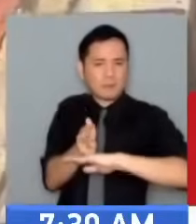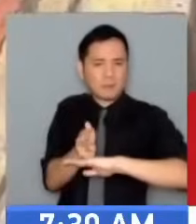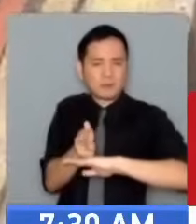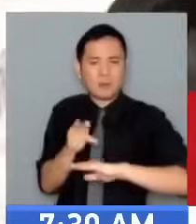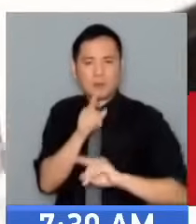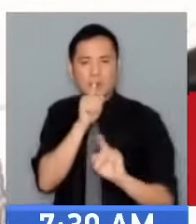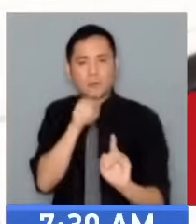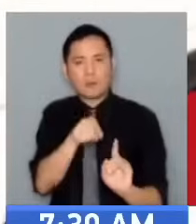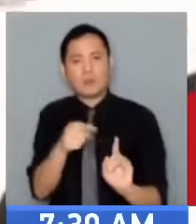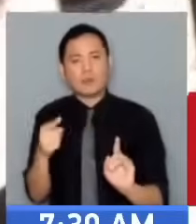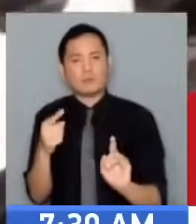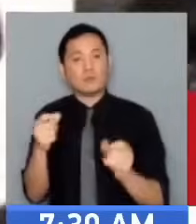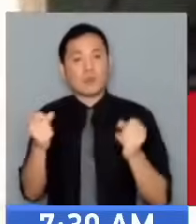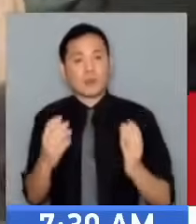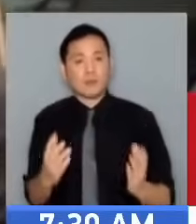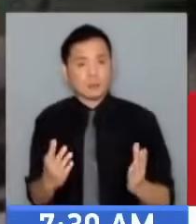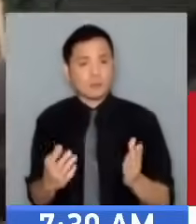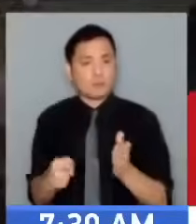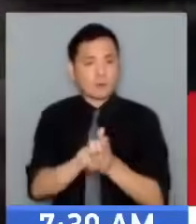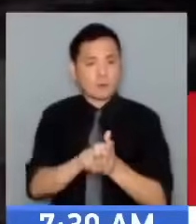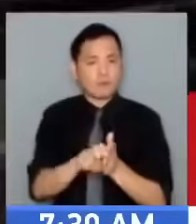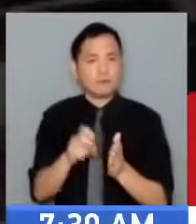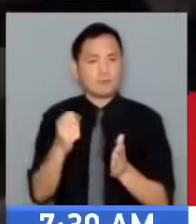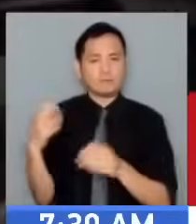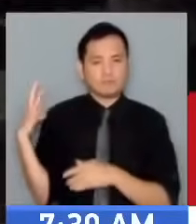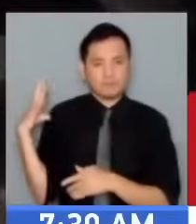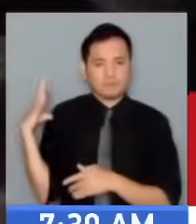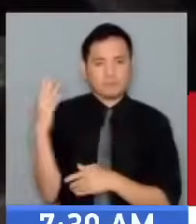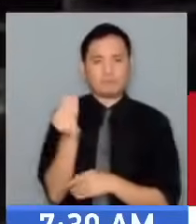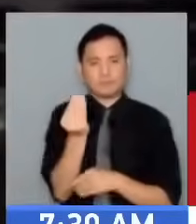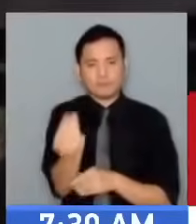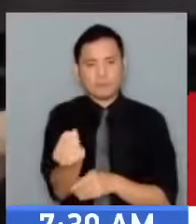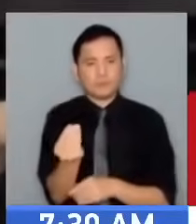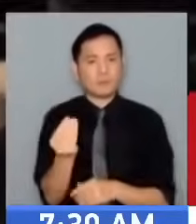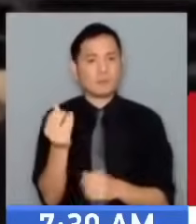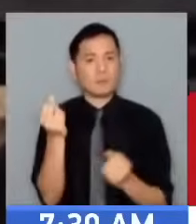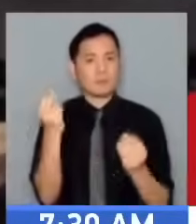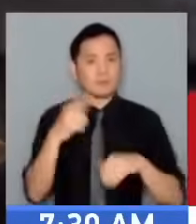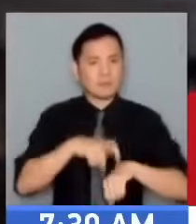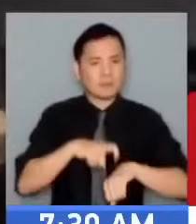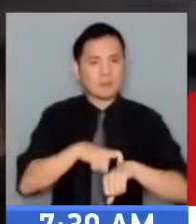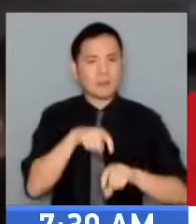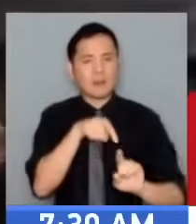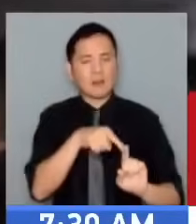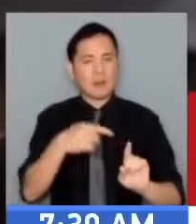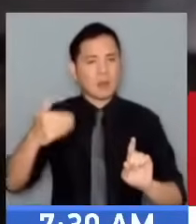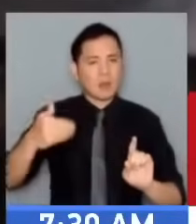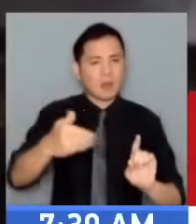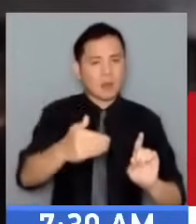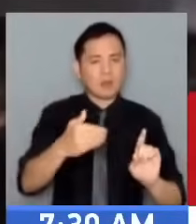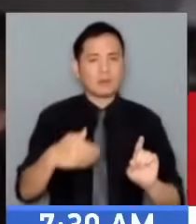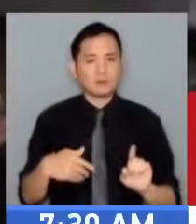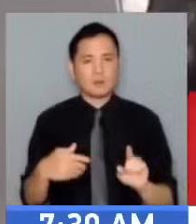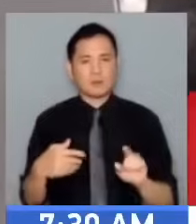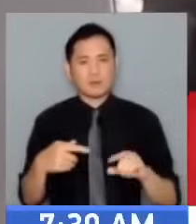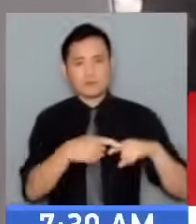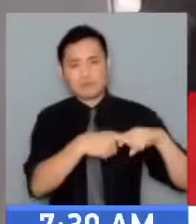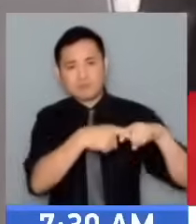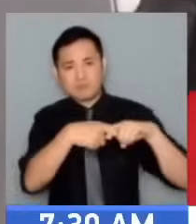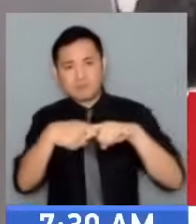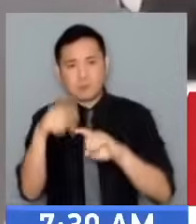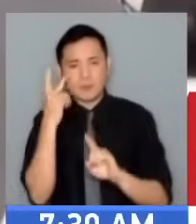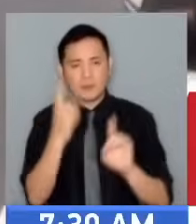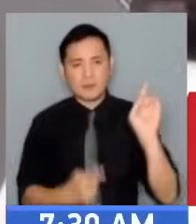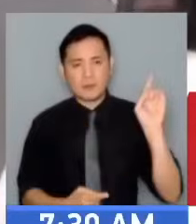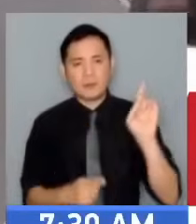MMDA Ito na ang ikalawang beses na nahatak ang sasakyan ayon sa MMDA Ilang araw na silang nagsasagawa ng operasyon sa mga alternatibong